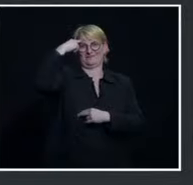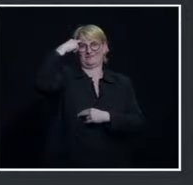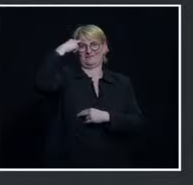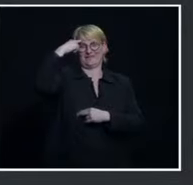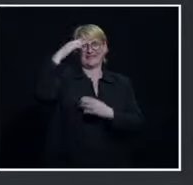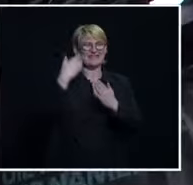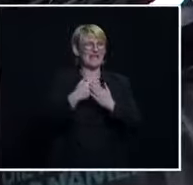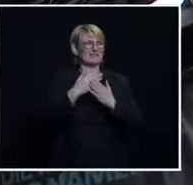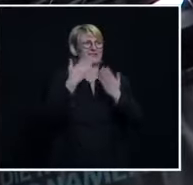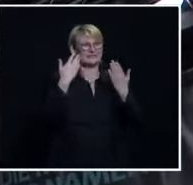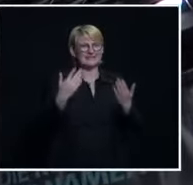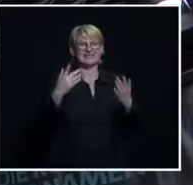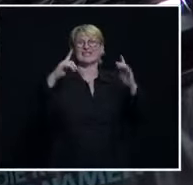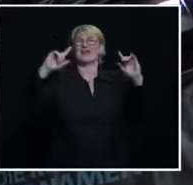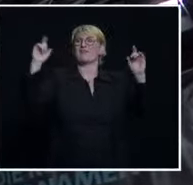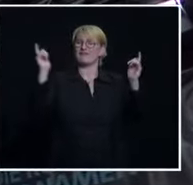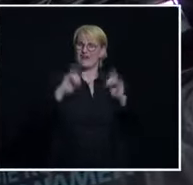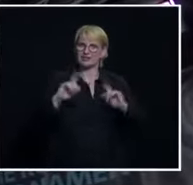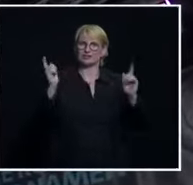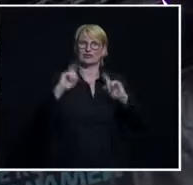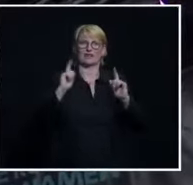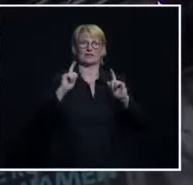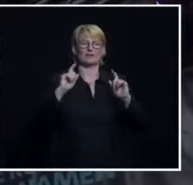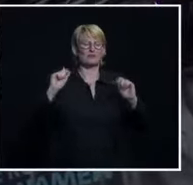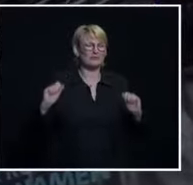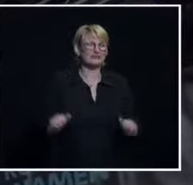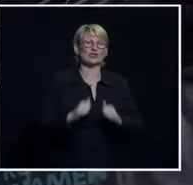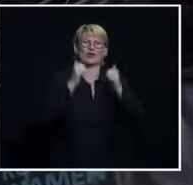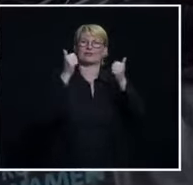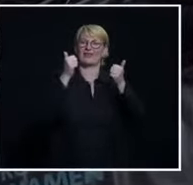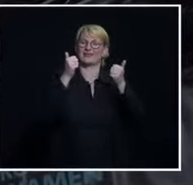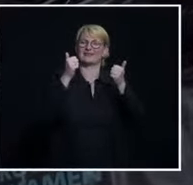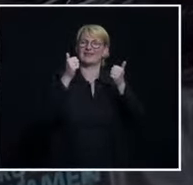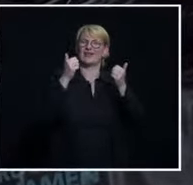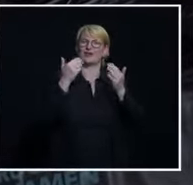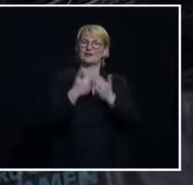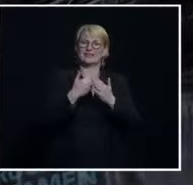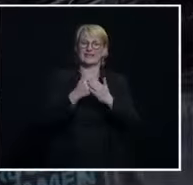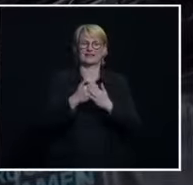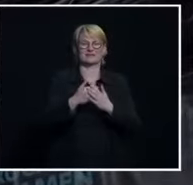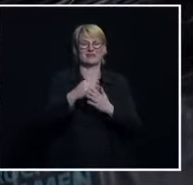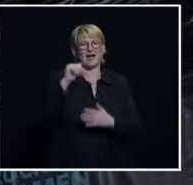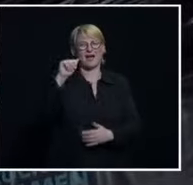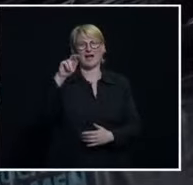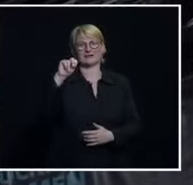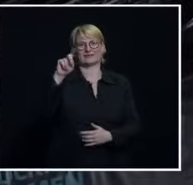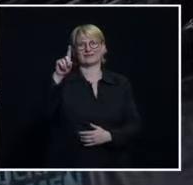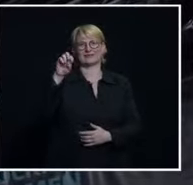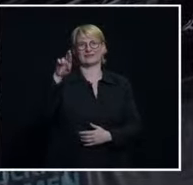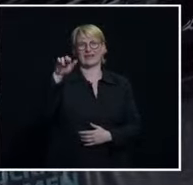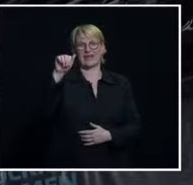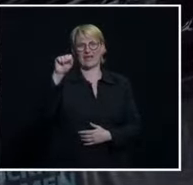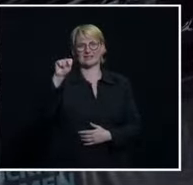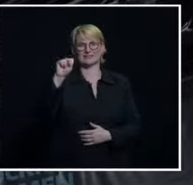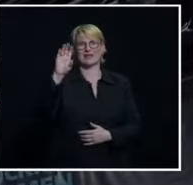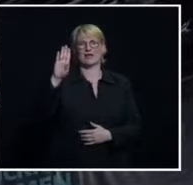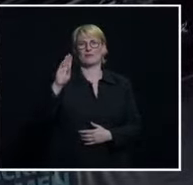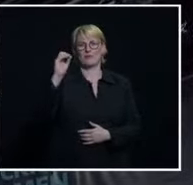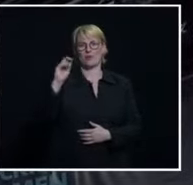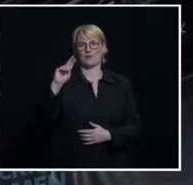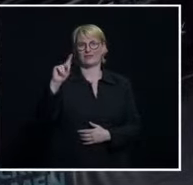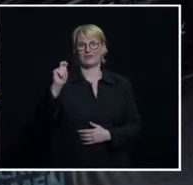diese Veranstaltung so außergewöhnlich und deshalb bin ich Andreas Bönde und Ihnen und euch so